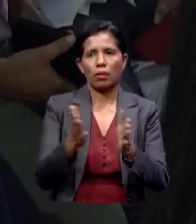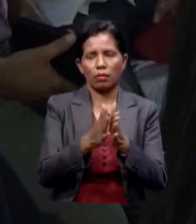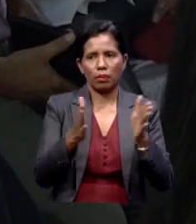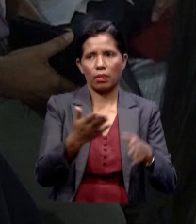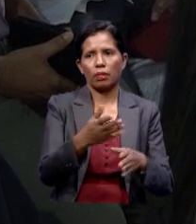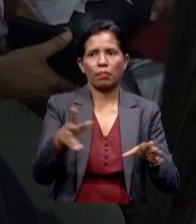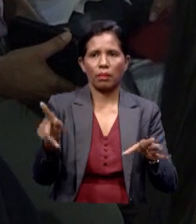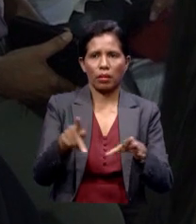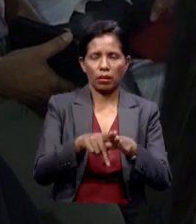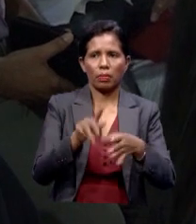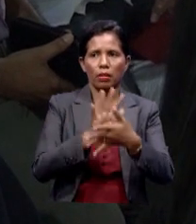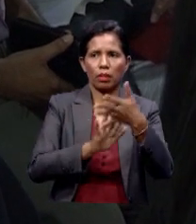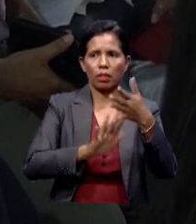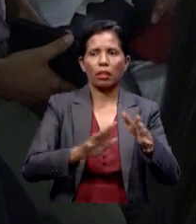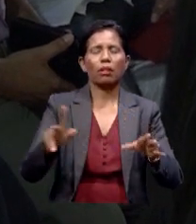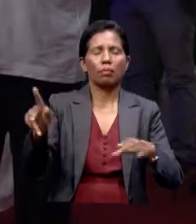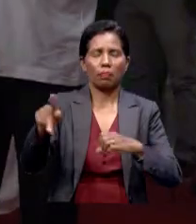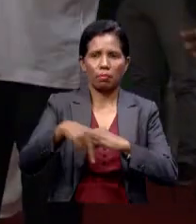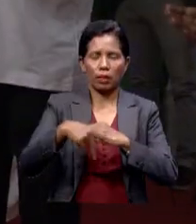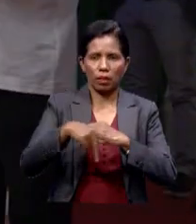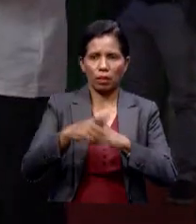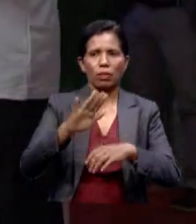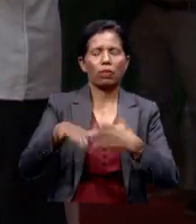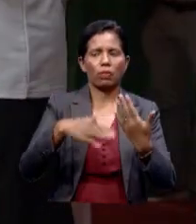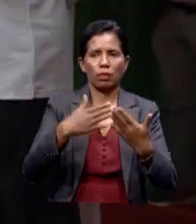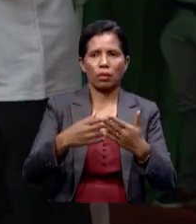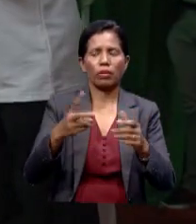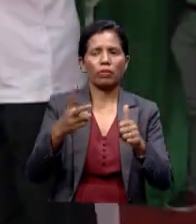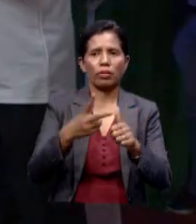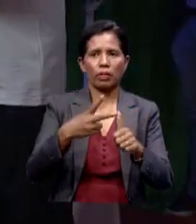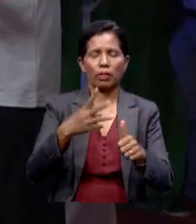Partisipa e seremonia ne Partido Aliado Sira no Vice Ministro Negosi